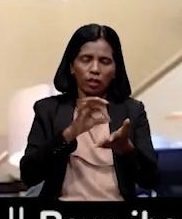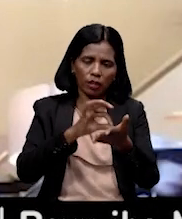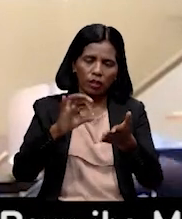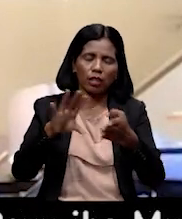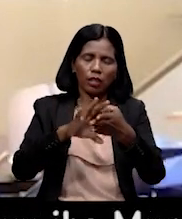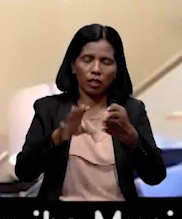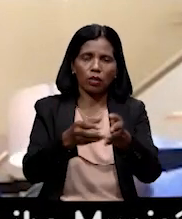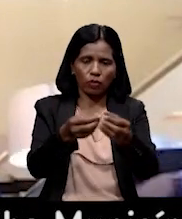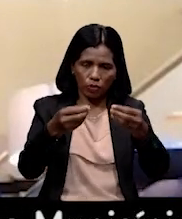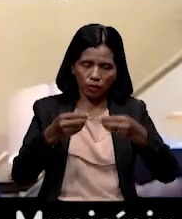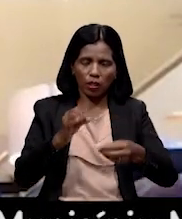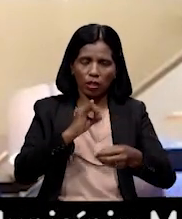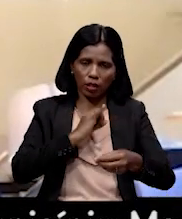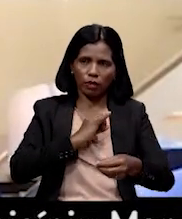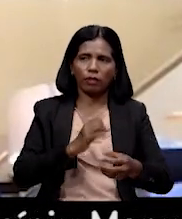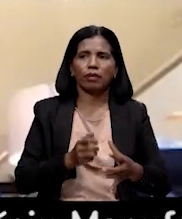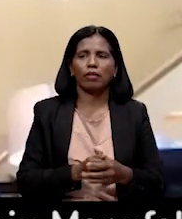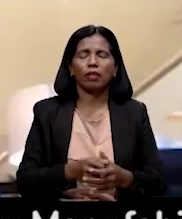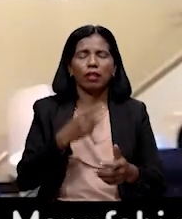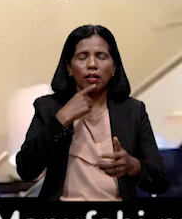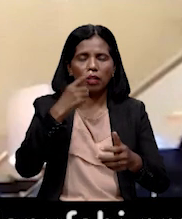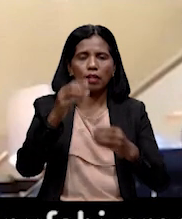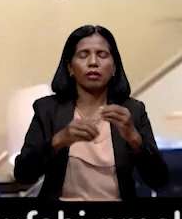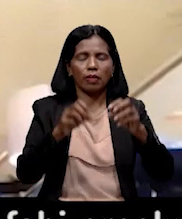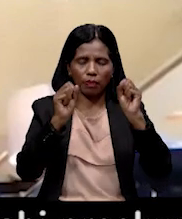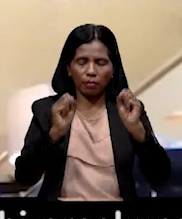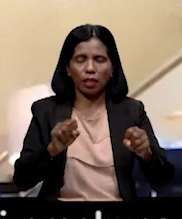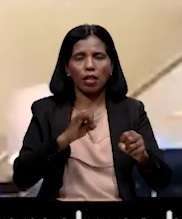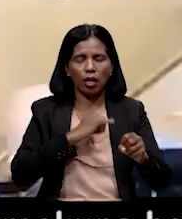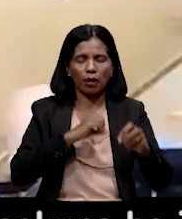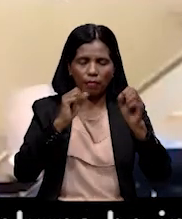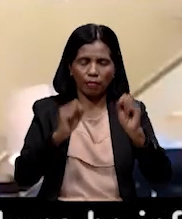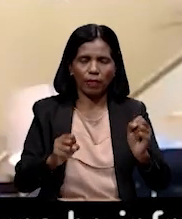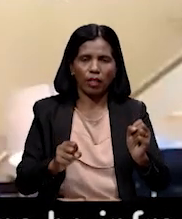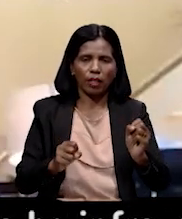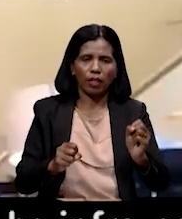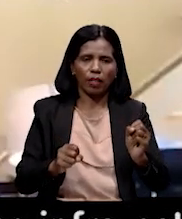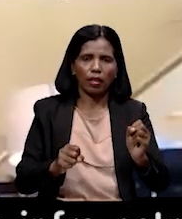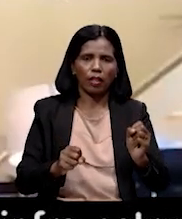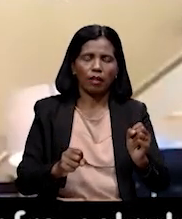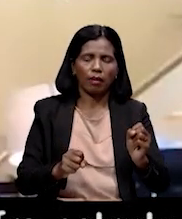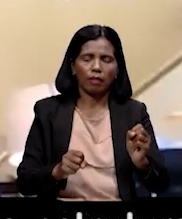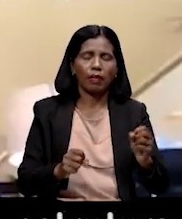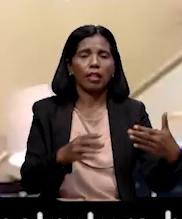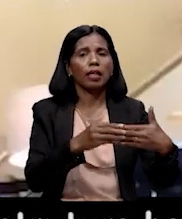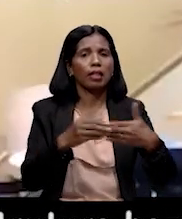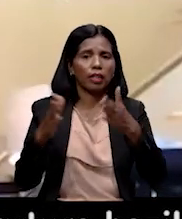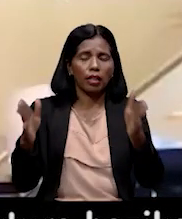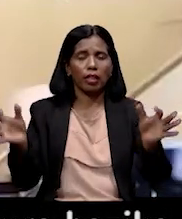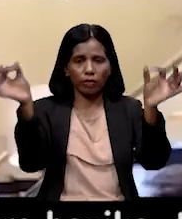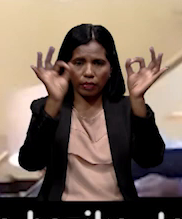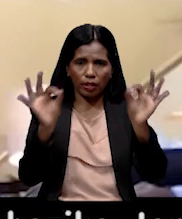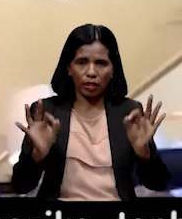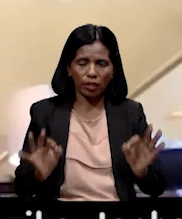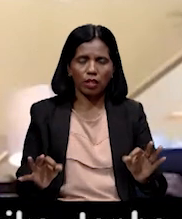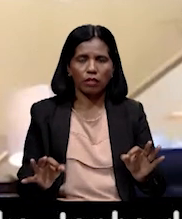hau ufficial di ankata sebele hau disponibile fila faliba pele va caer federazione ne in